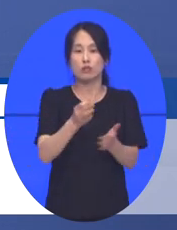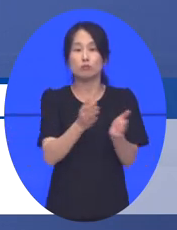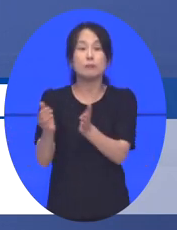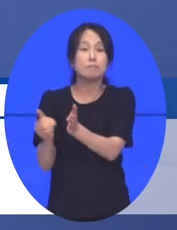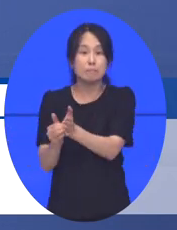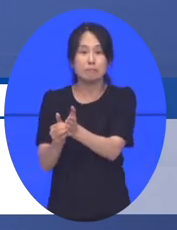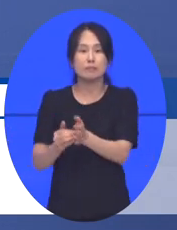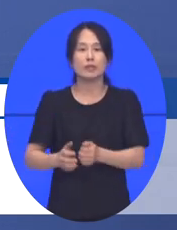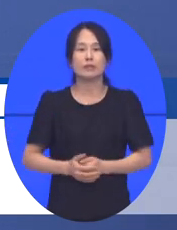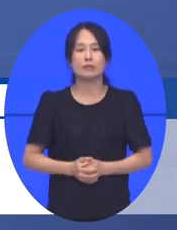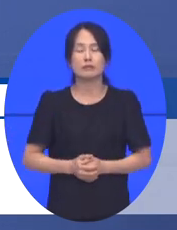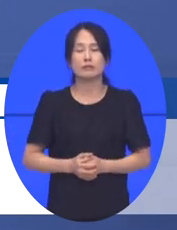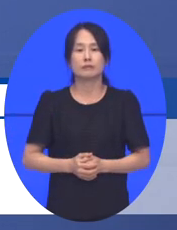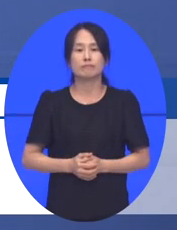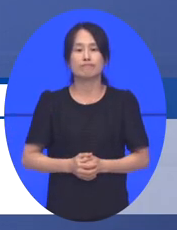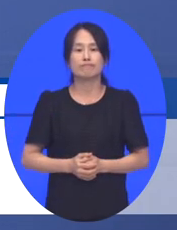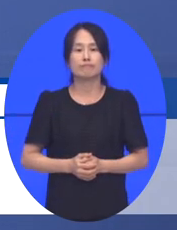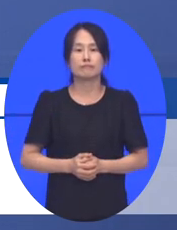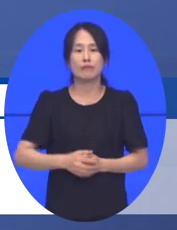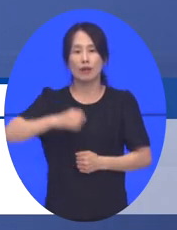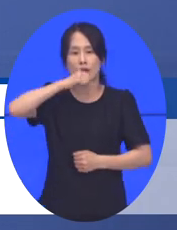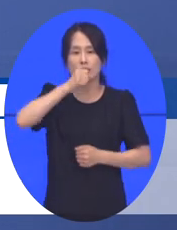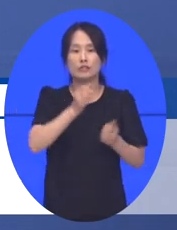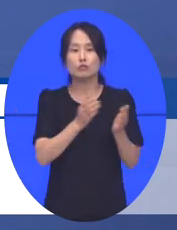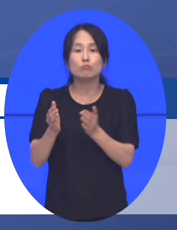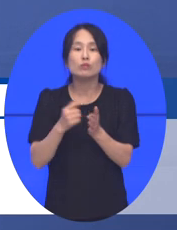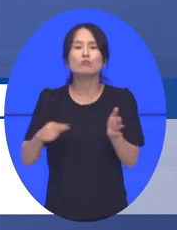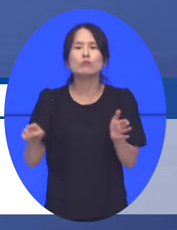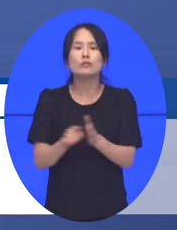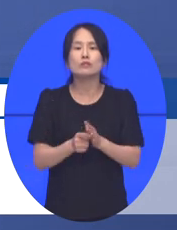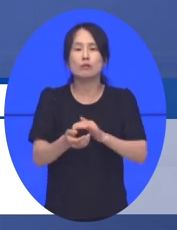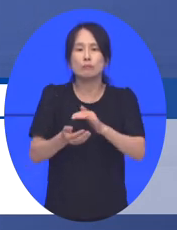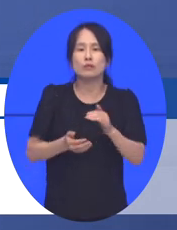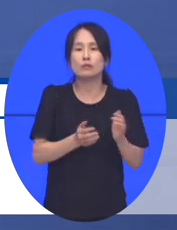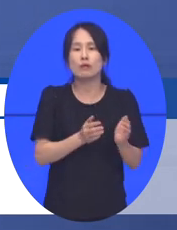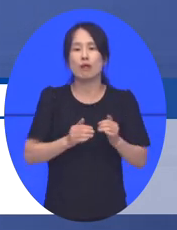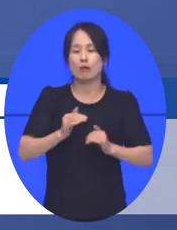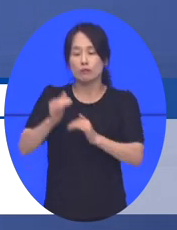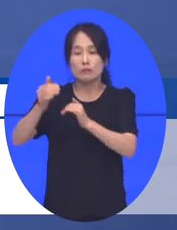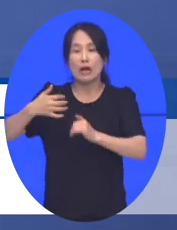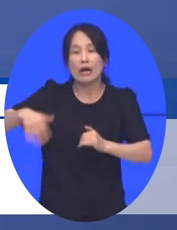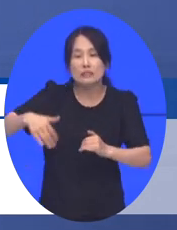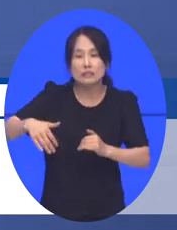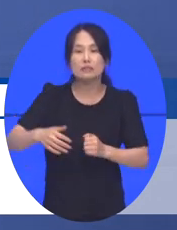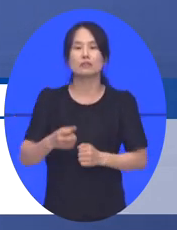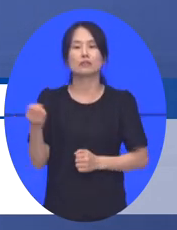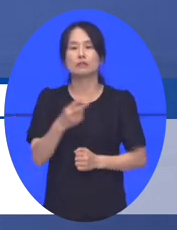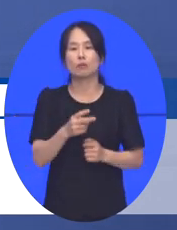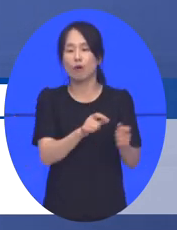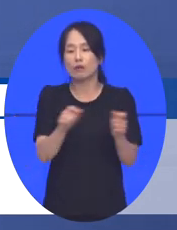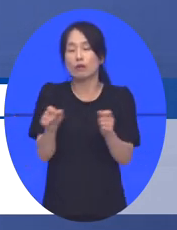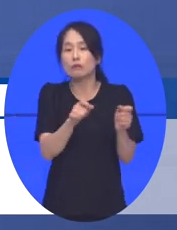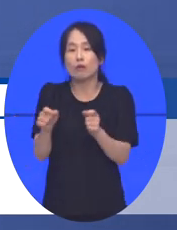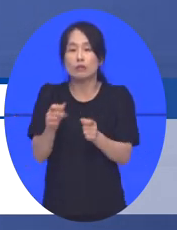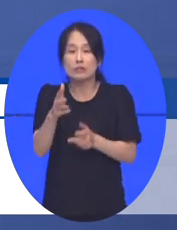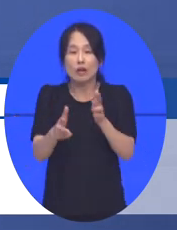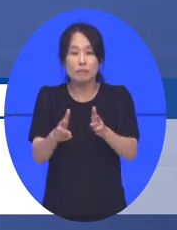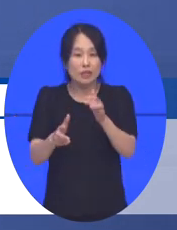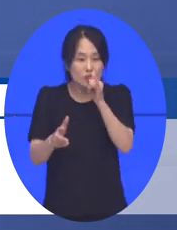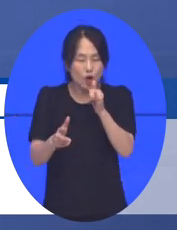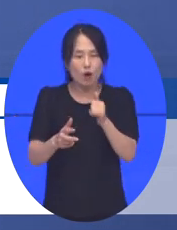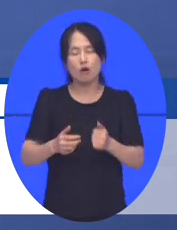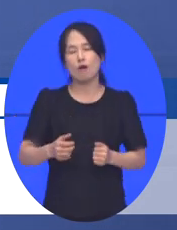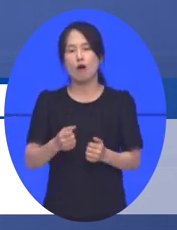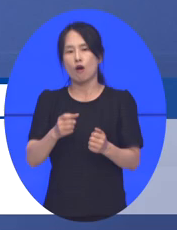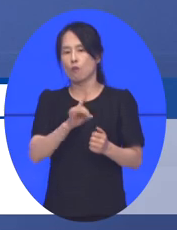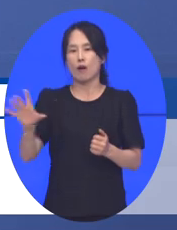재원을 마련했습니다 예산 집행을 위한 사전 절차가 미이행 됐거나 절차가 지연되는